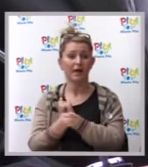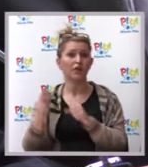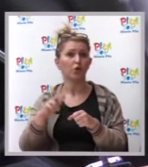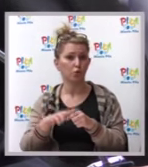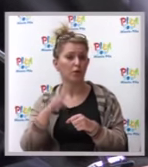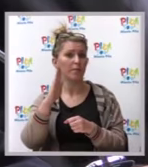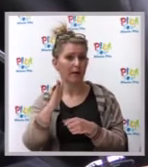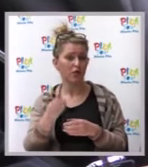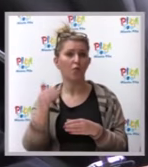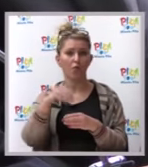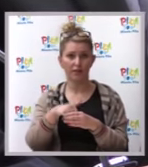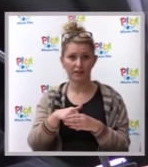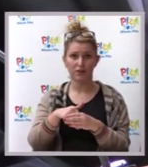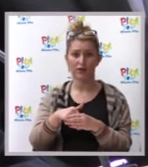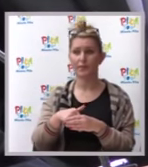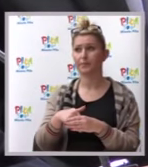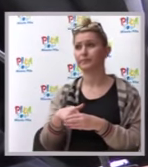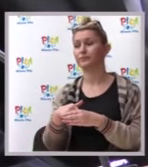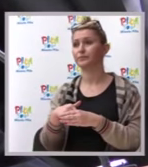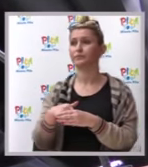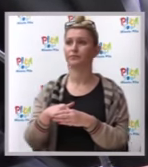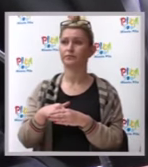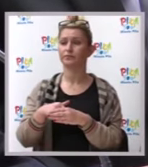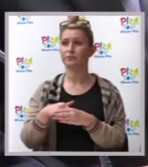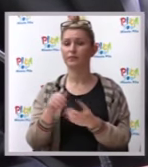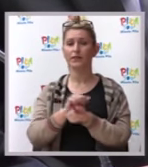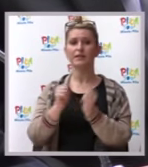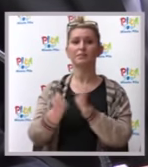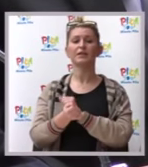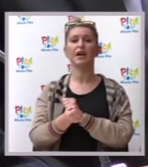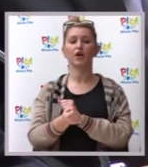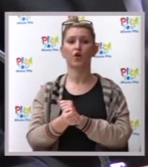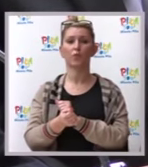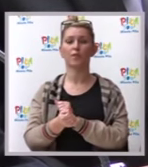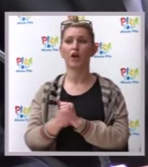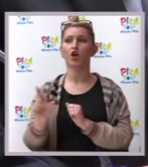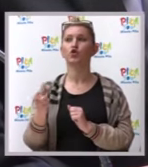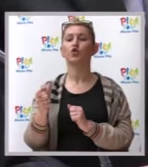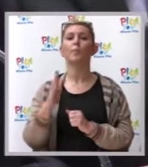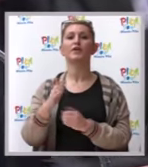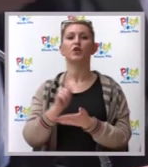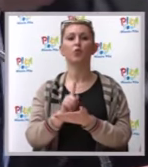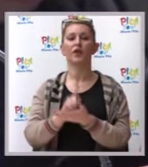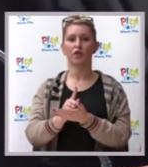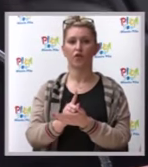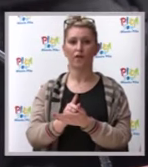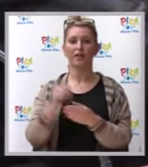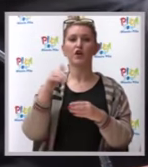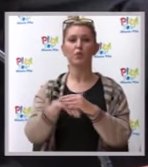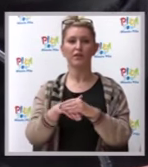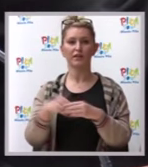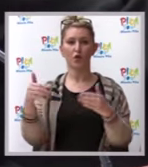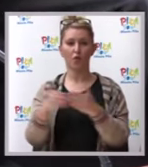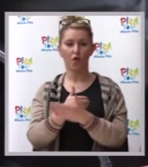wprowadzone tymi ustawami, były dosyć znaczące. Zmieniają przedmiot opodatkowania, a także wprowadzają